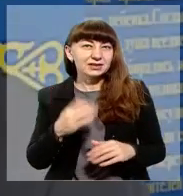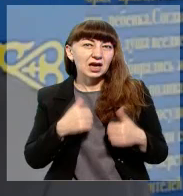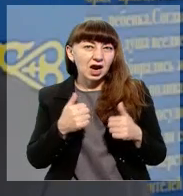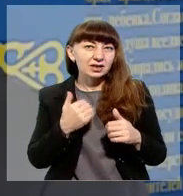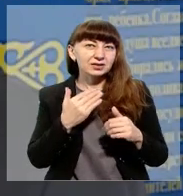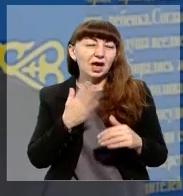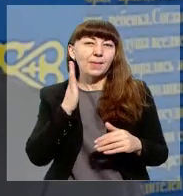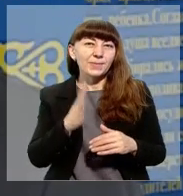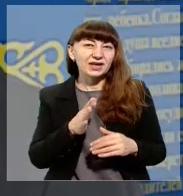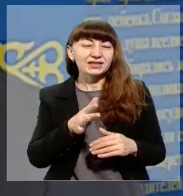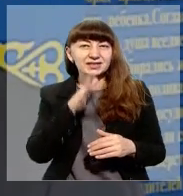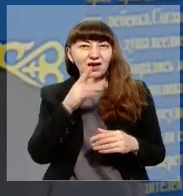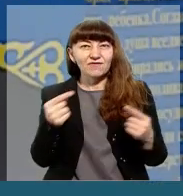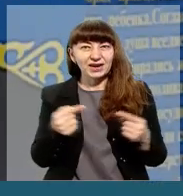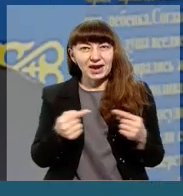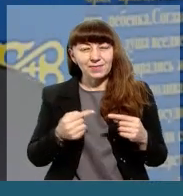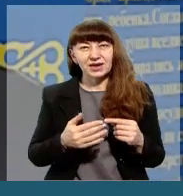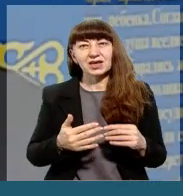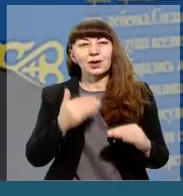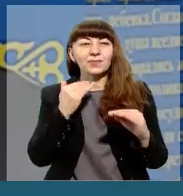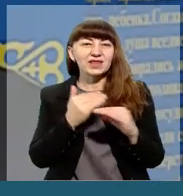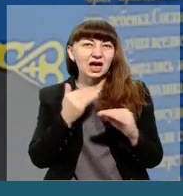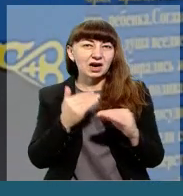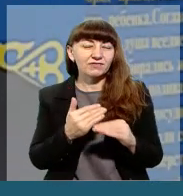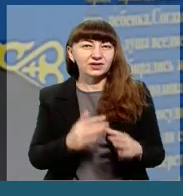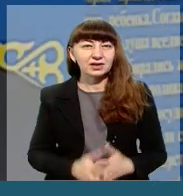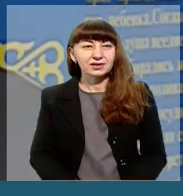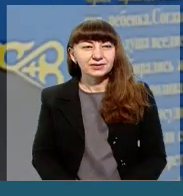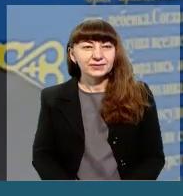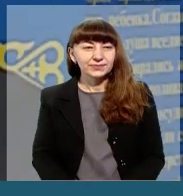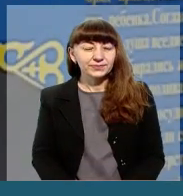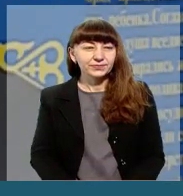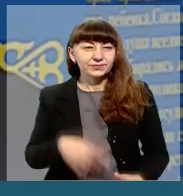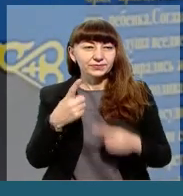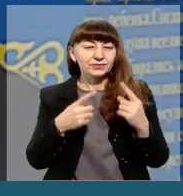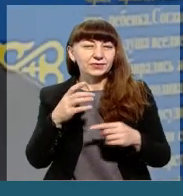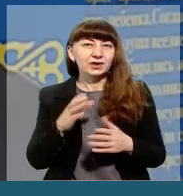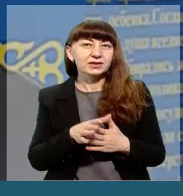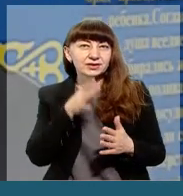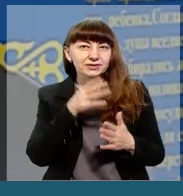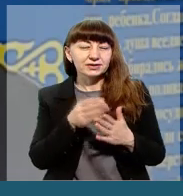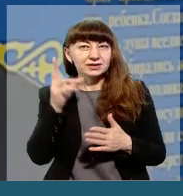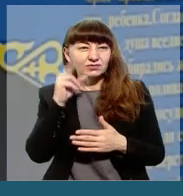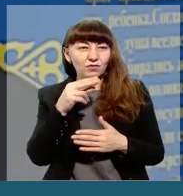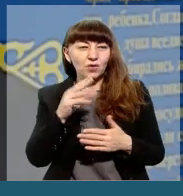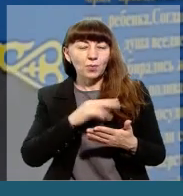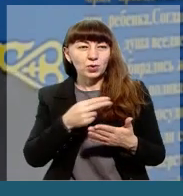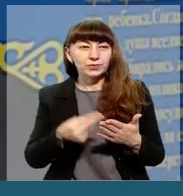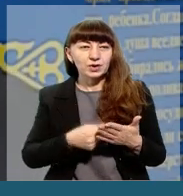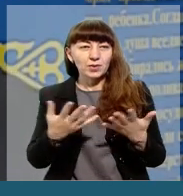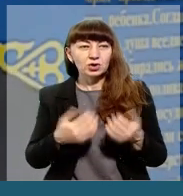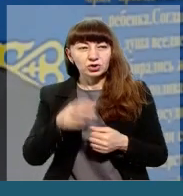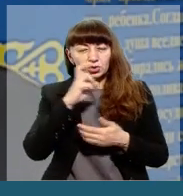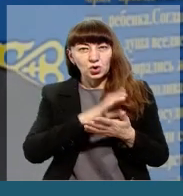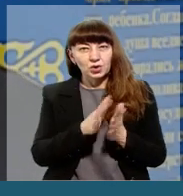Самое главное – это получение электронно-цифровой подписи, потому что посредством электронно-цифровой подписи они уже могут абсолютно все услуги